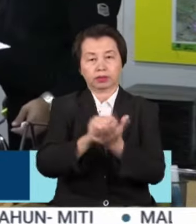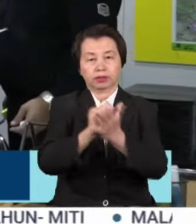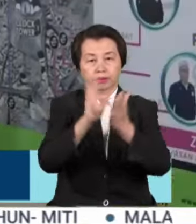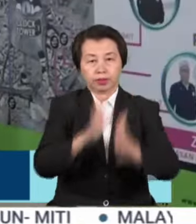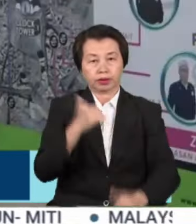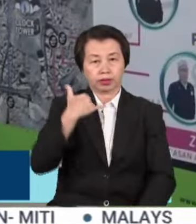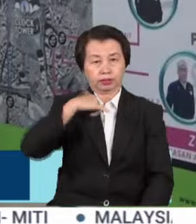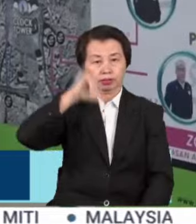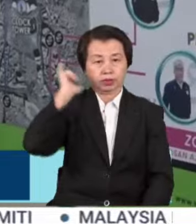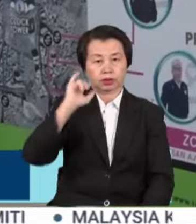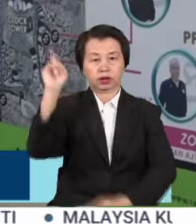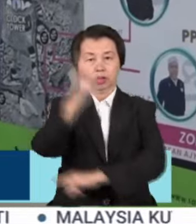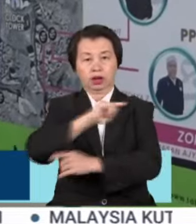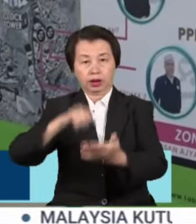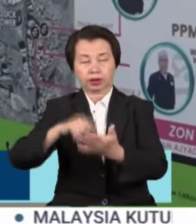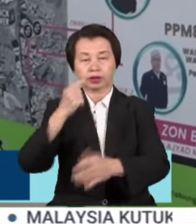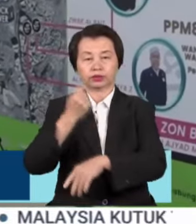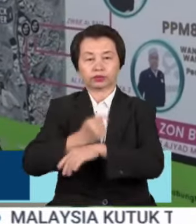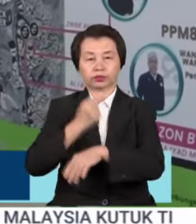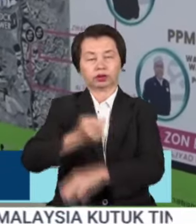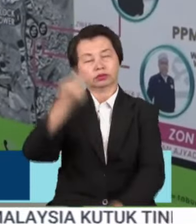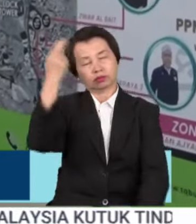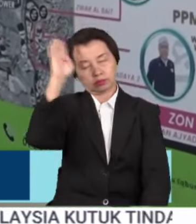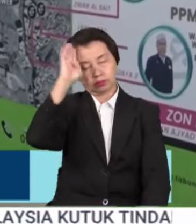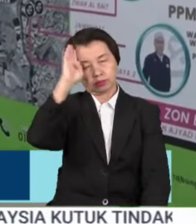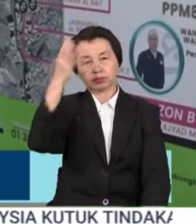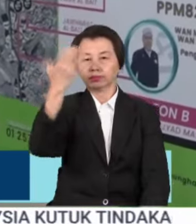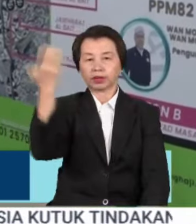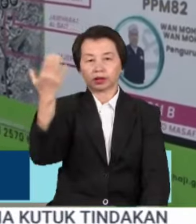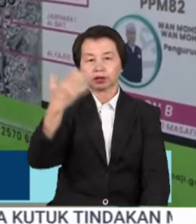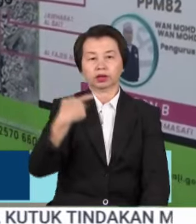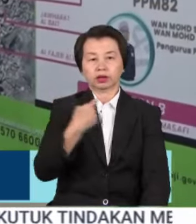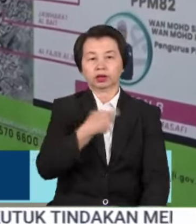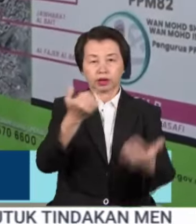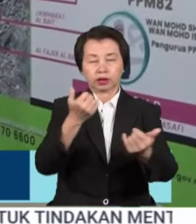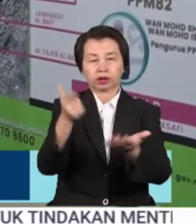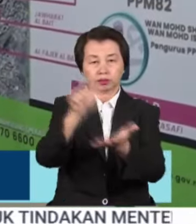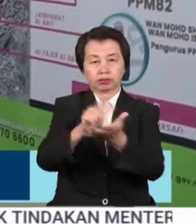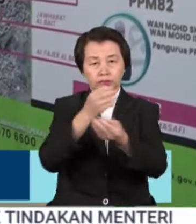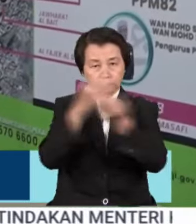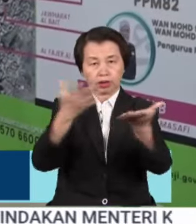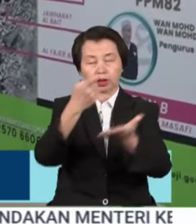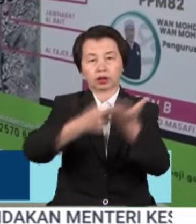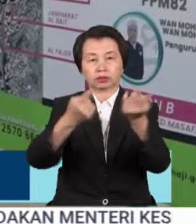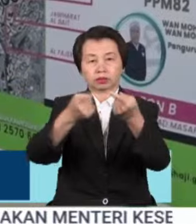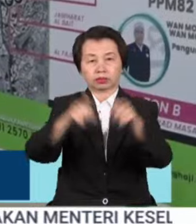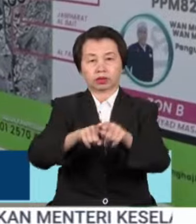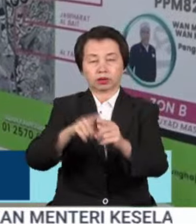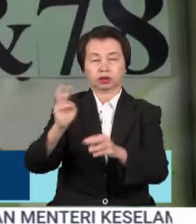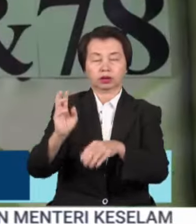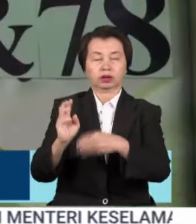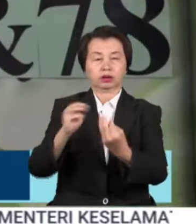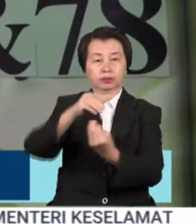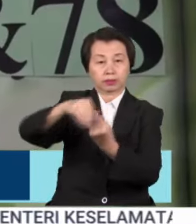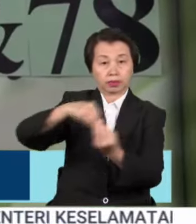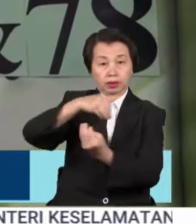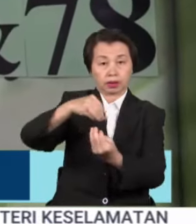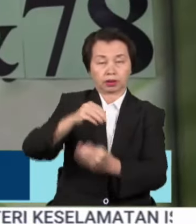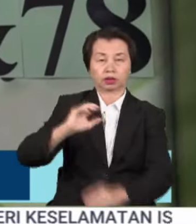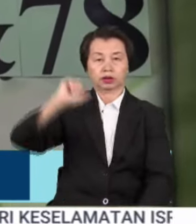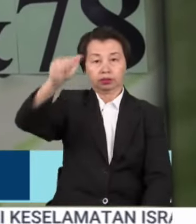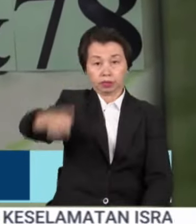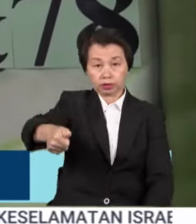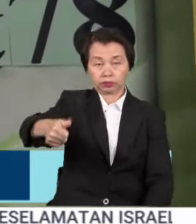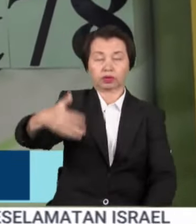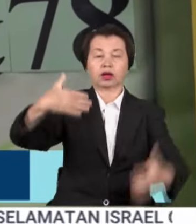semalam. Hari ini kami bertugas seperti biasa dan kami ingin melaporkan juga apa yang berlaku di Mekah, iaitu esok akan